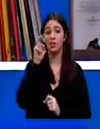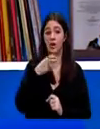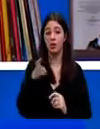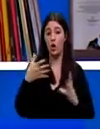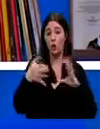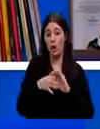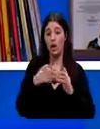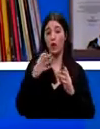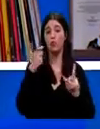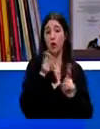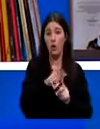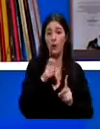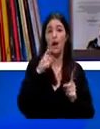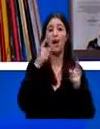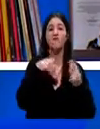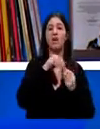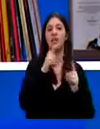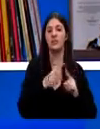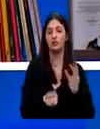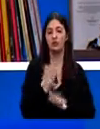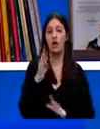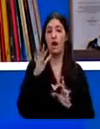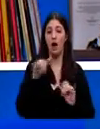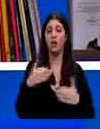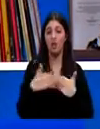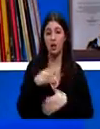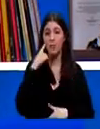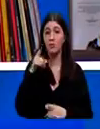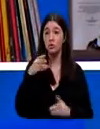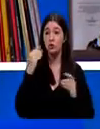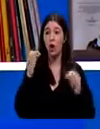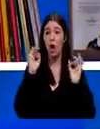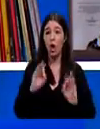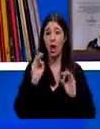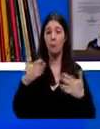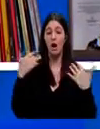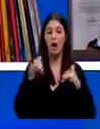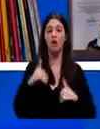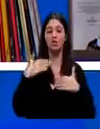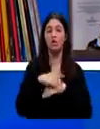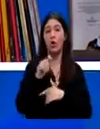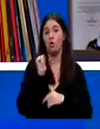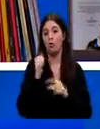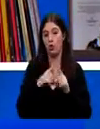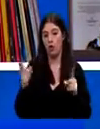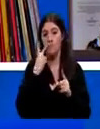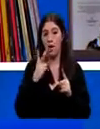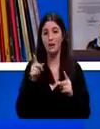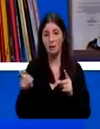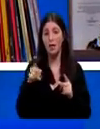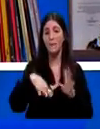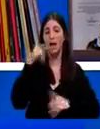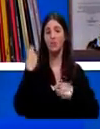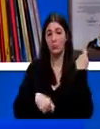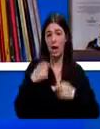korumalı mevduat hesabı getirdi ve aynı gece, bakın bu çok önemli, aynı gece o günlerde